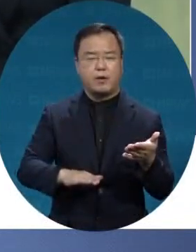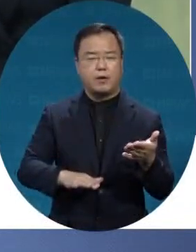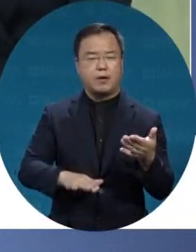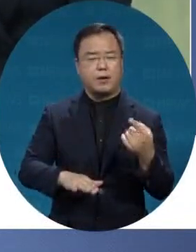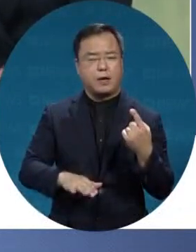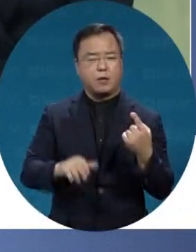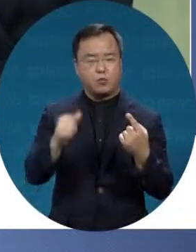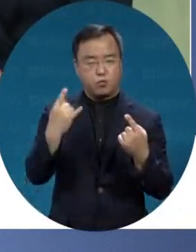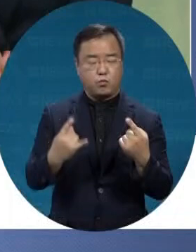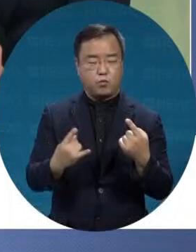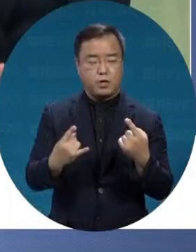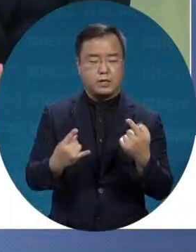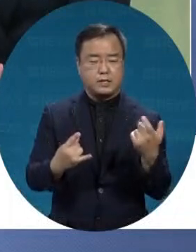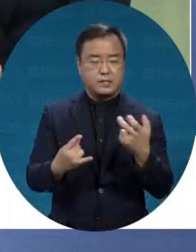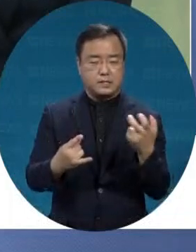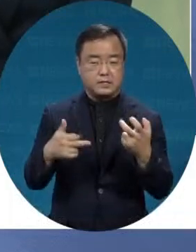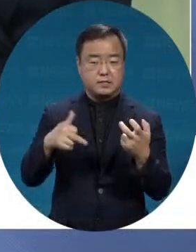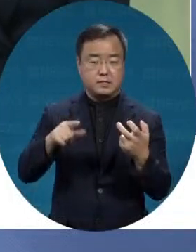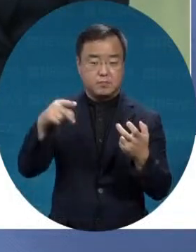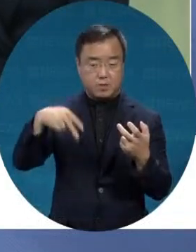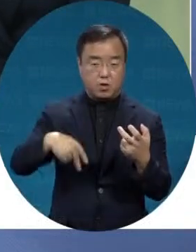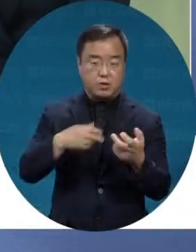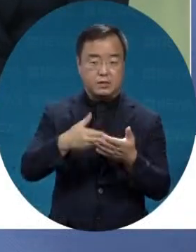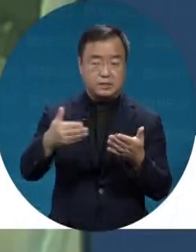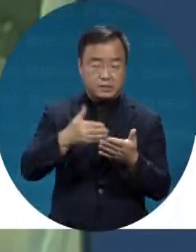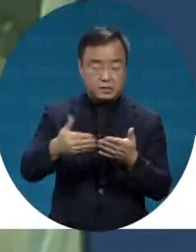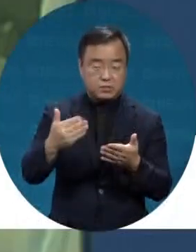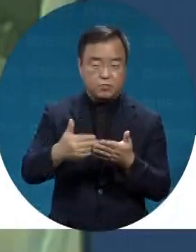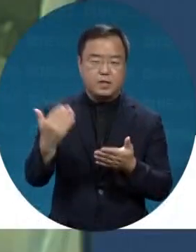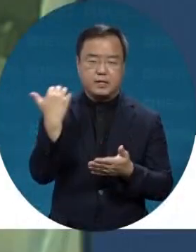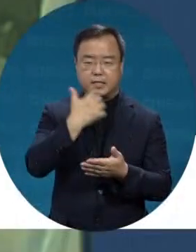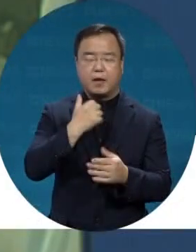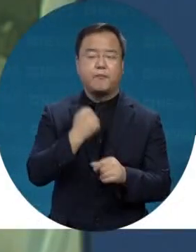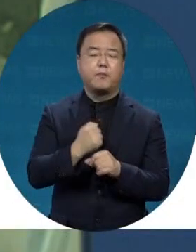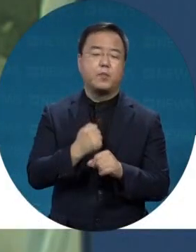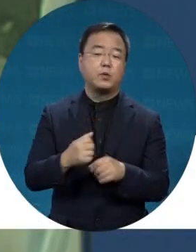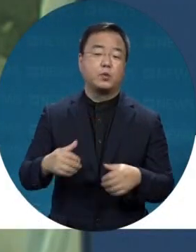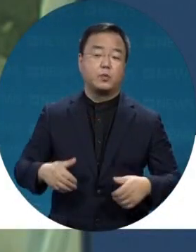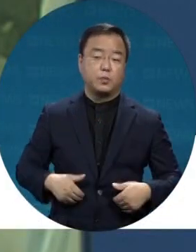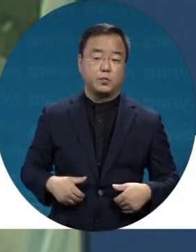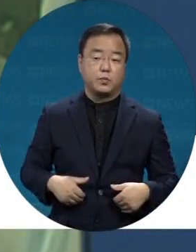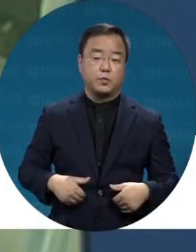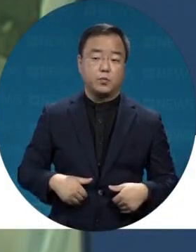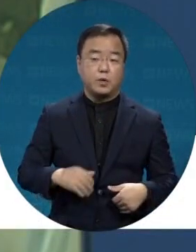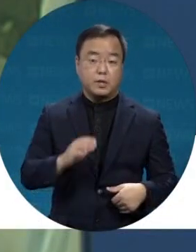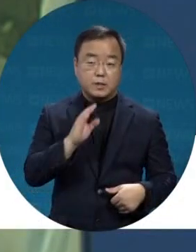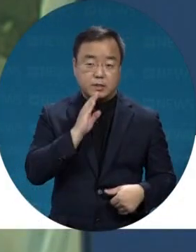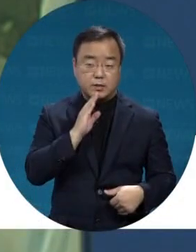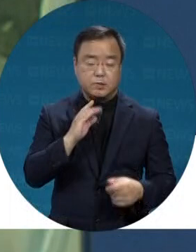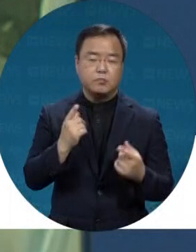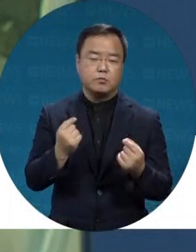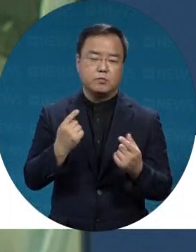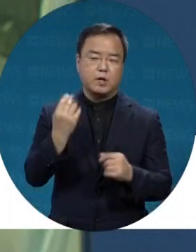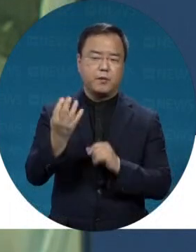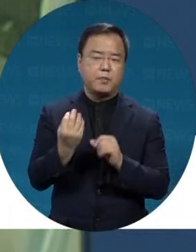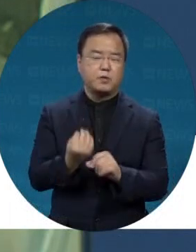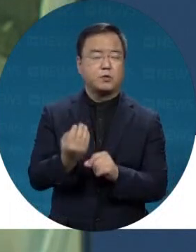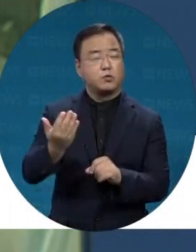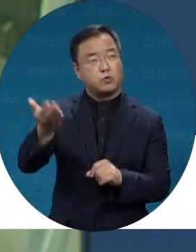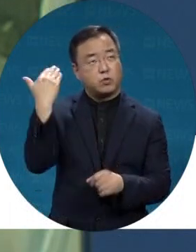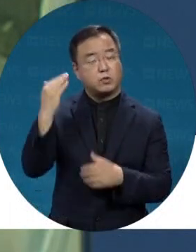70컷 내외를 그리고 채색까지 해야 한다는 거잖아요 그래서 사실 이제 몇 년 전만 해도